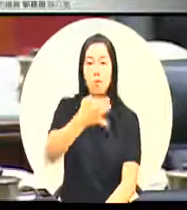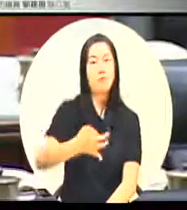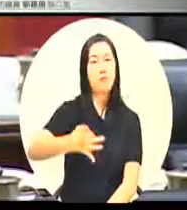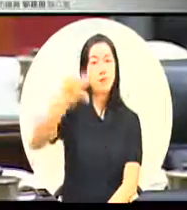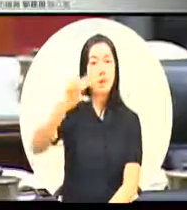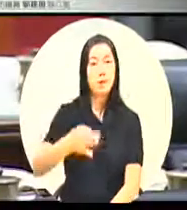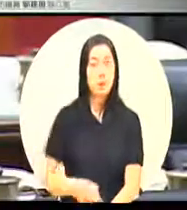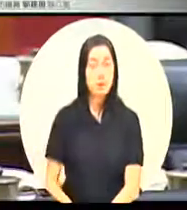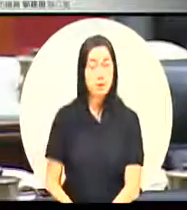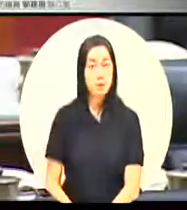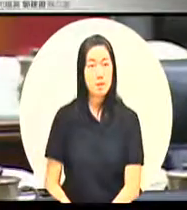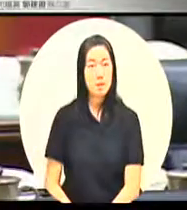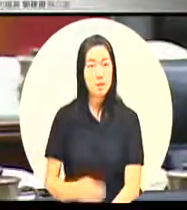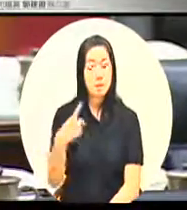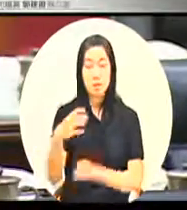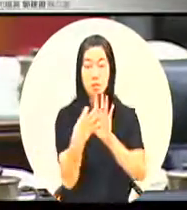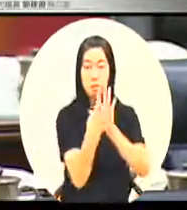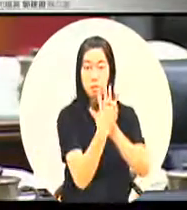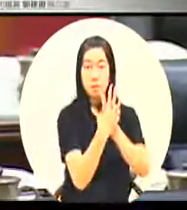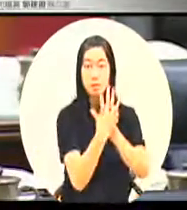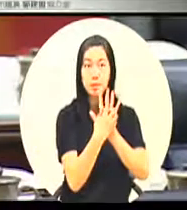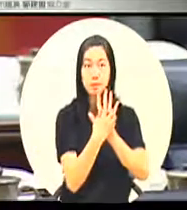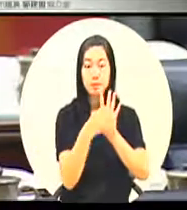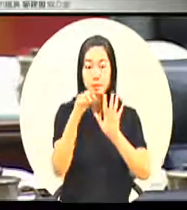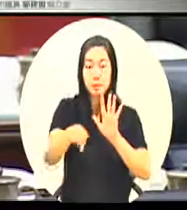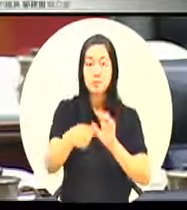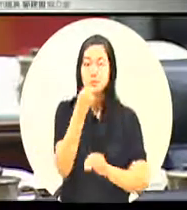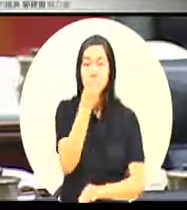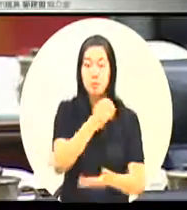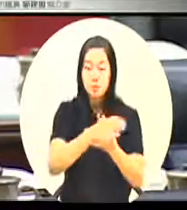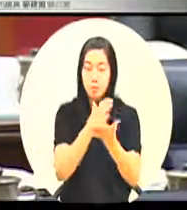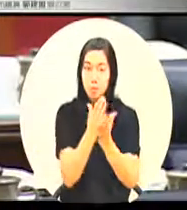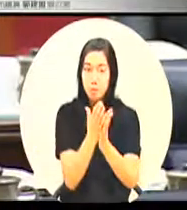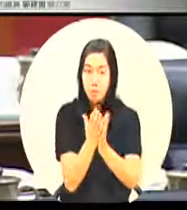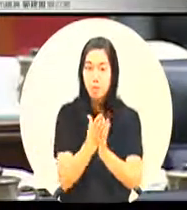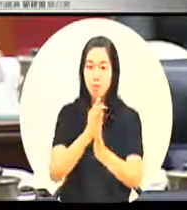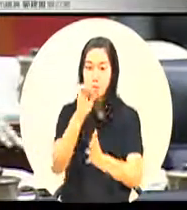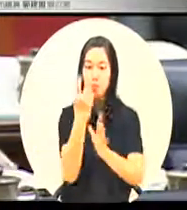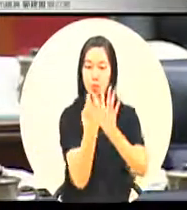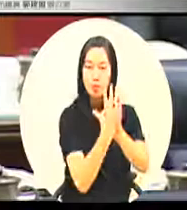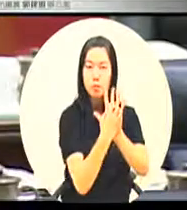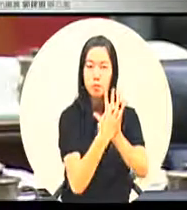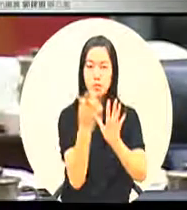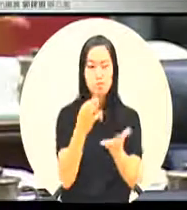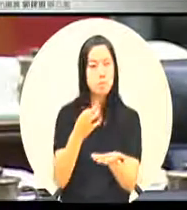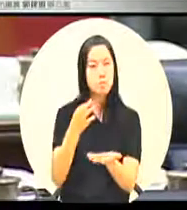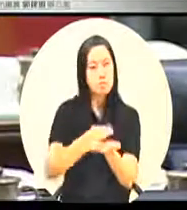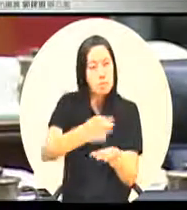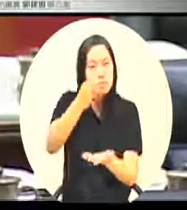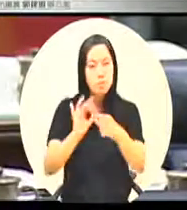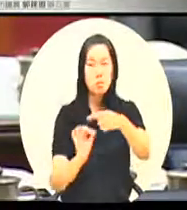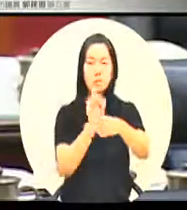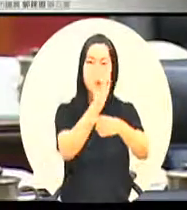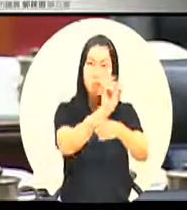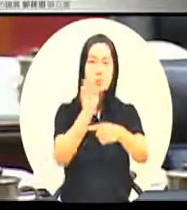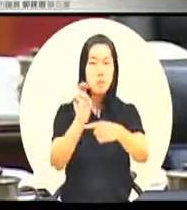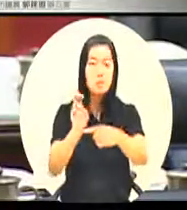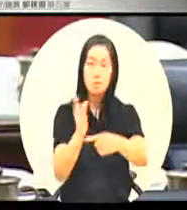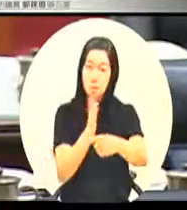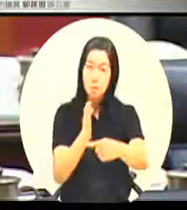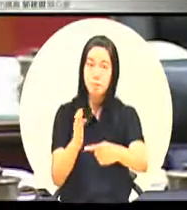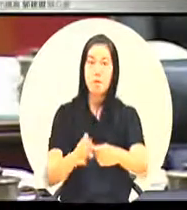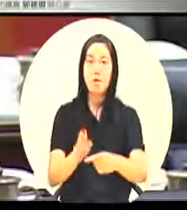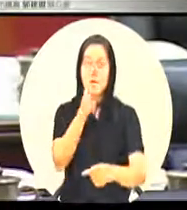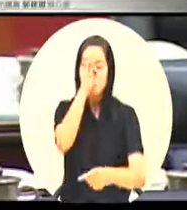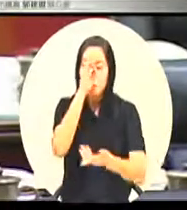好，标示这个食材有标示可溯源的食材，差不多贵一两成，营养午餐的成本一